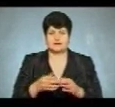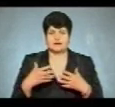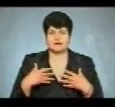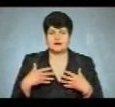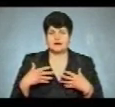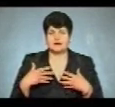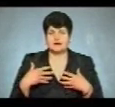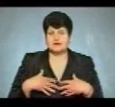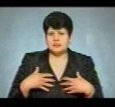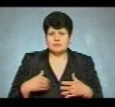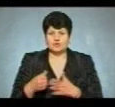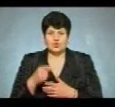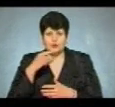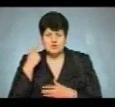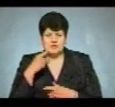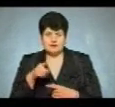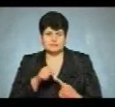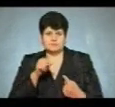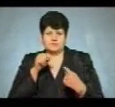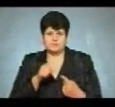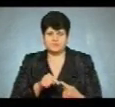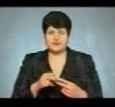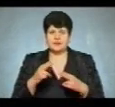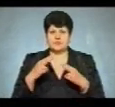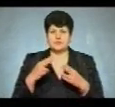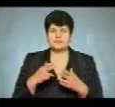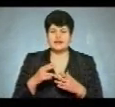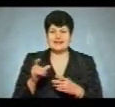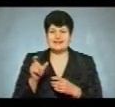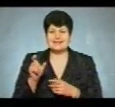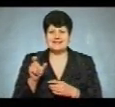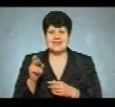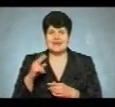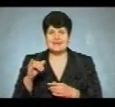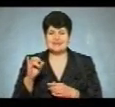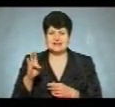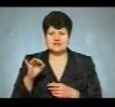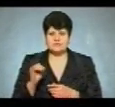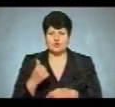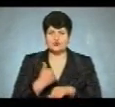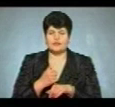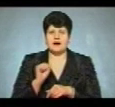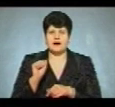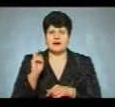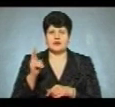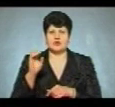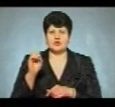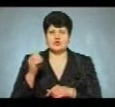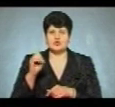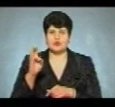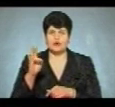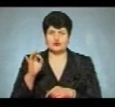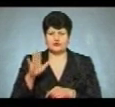Росії. Мітингарям протистояли прихильники Федерації з руху «Руське єдинство». Очолював його Сергій Аксьонов, який тепер є